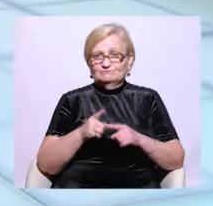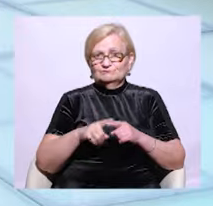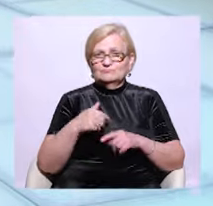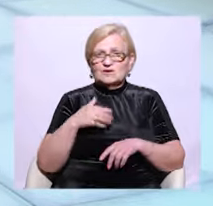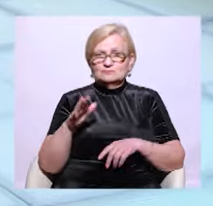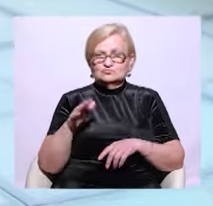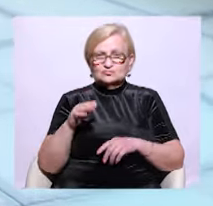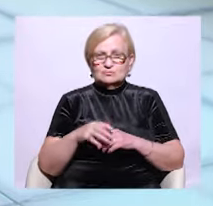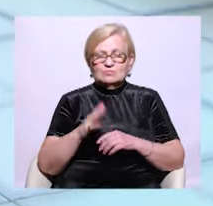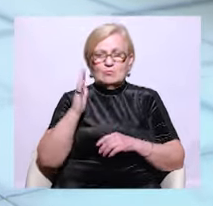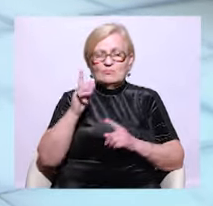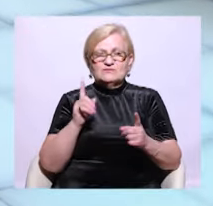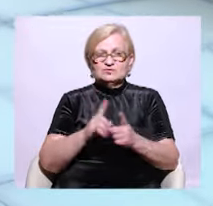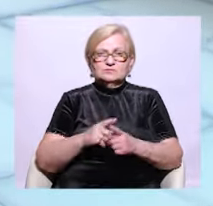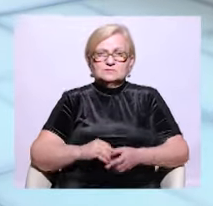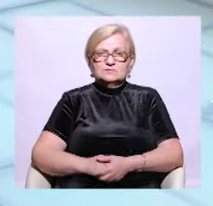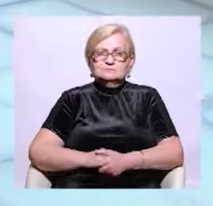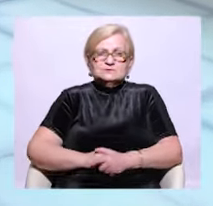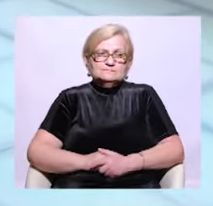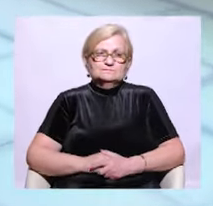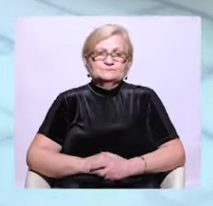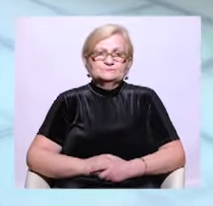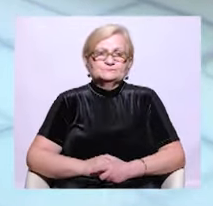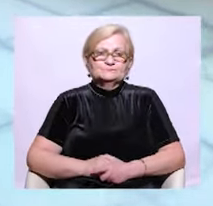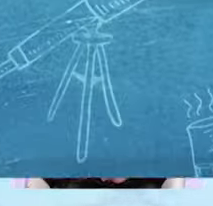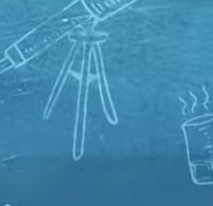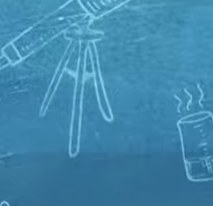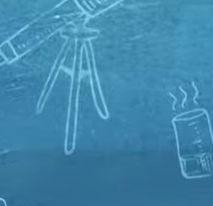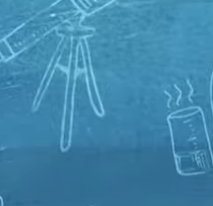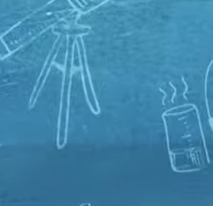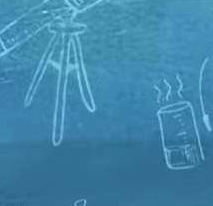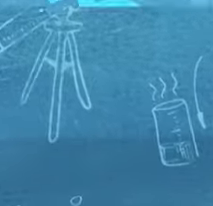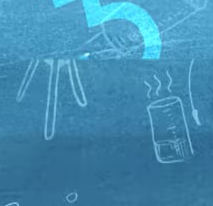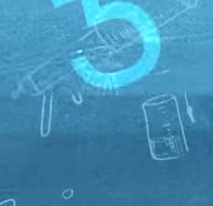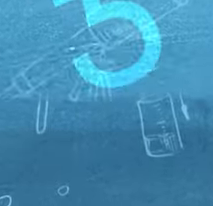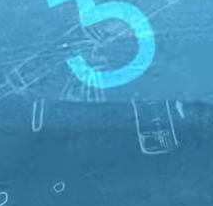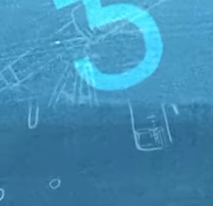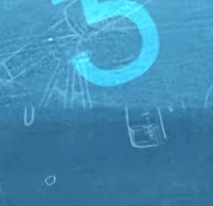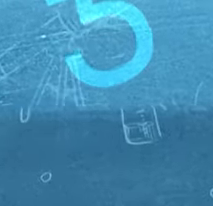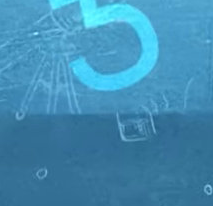დაგემშვიდობოთ, მომავალ შეხვედრამდე.